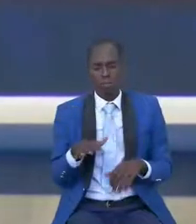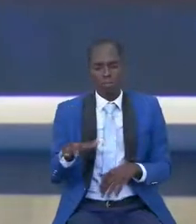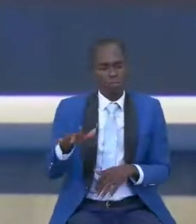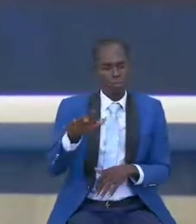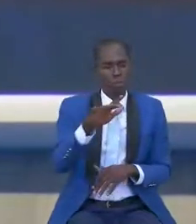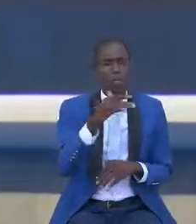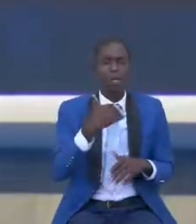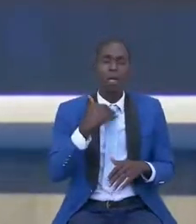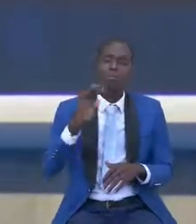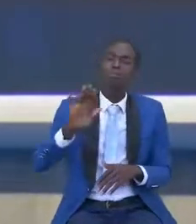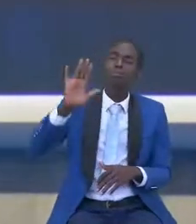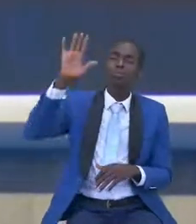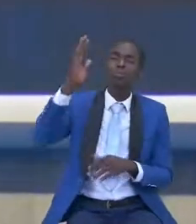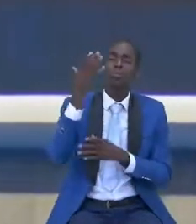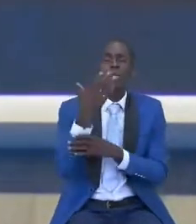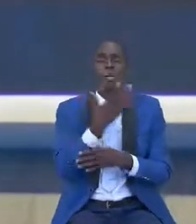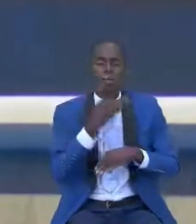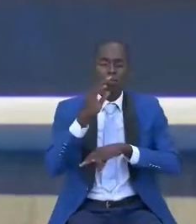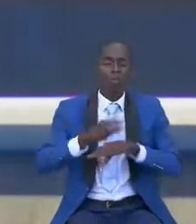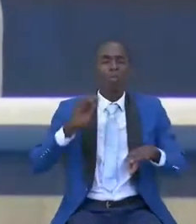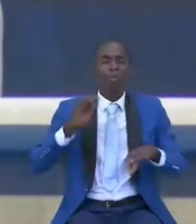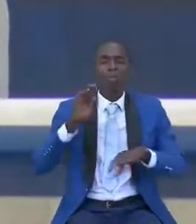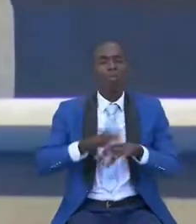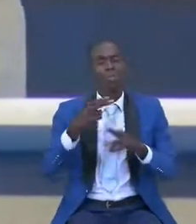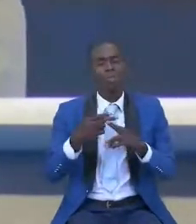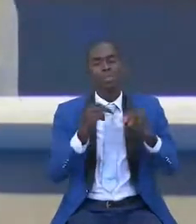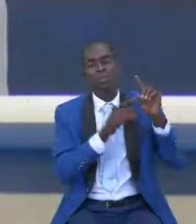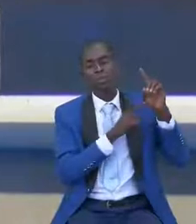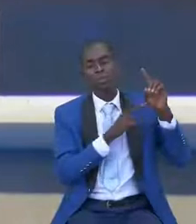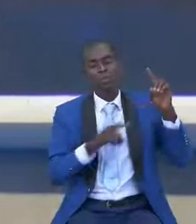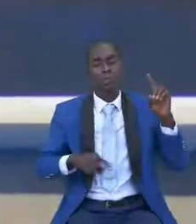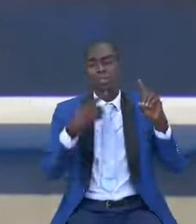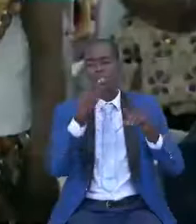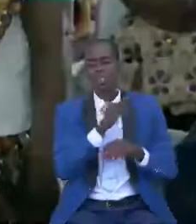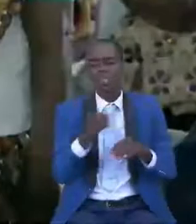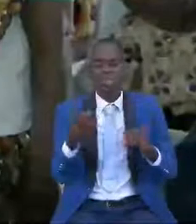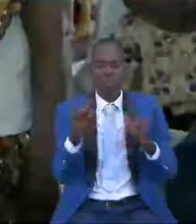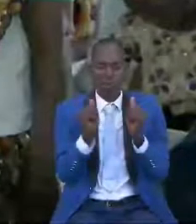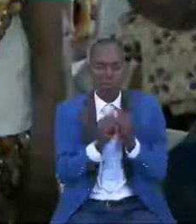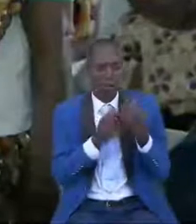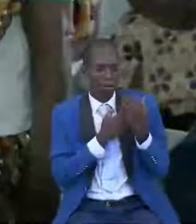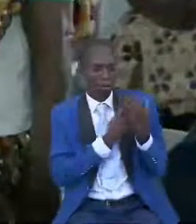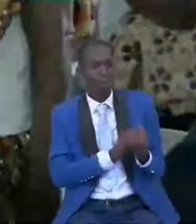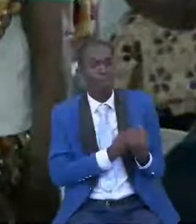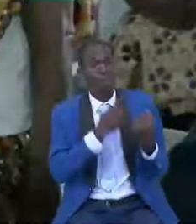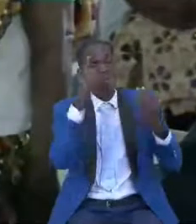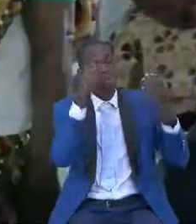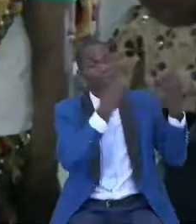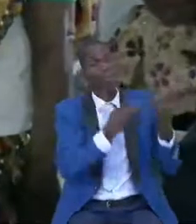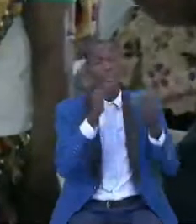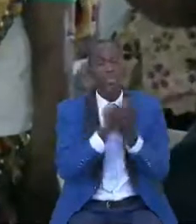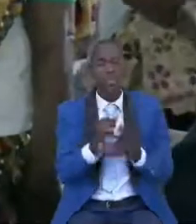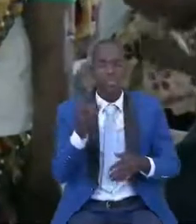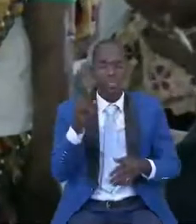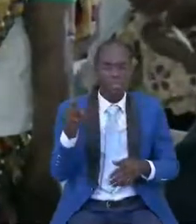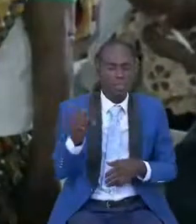sera sauvé. Et ceux-ci ont levé leurs mains et ont invoqué ton nom, disant